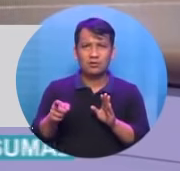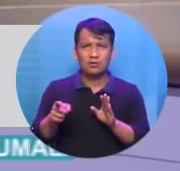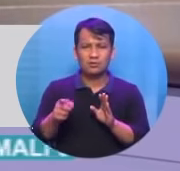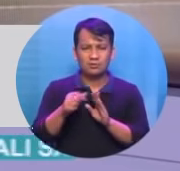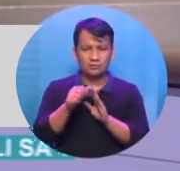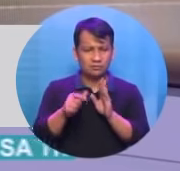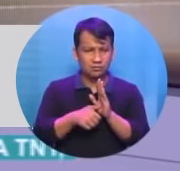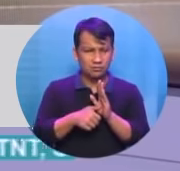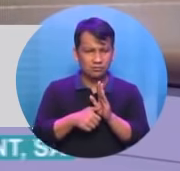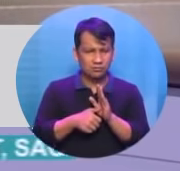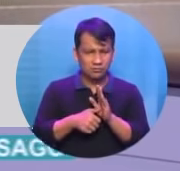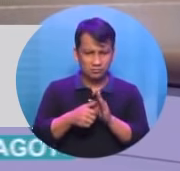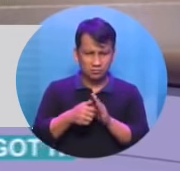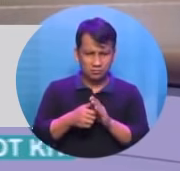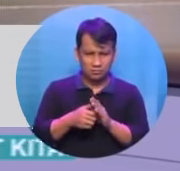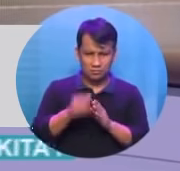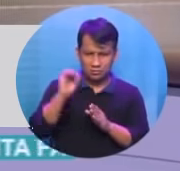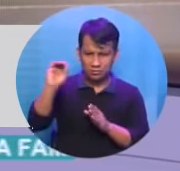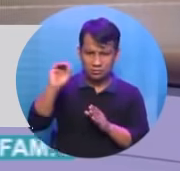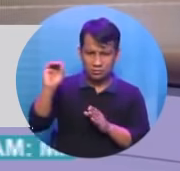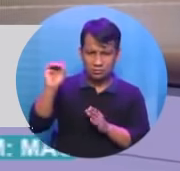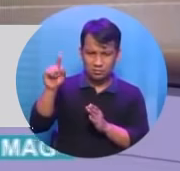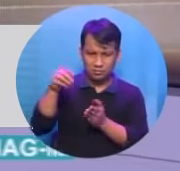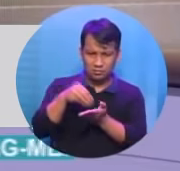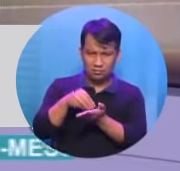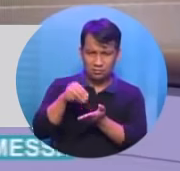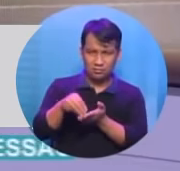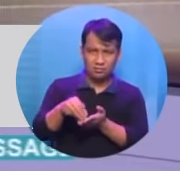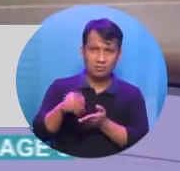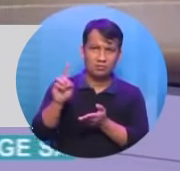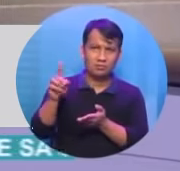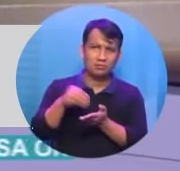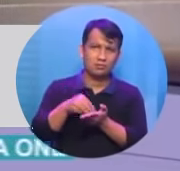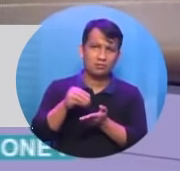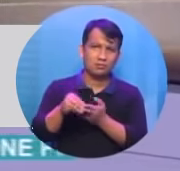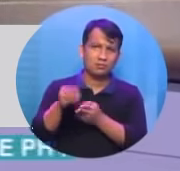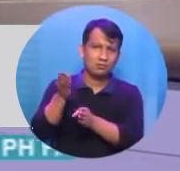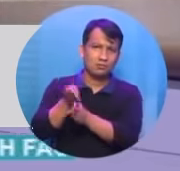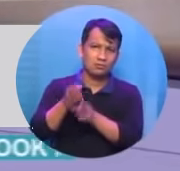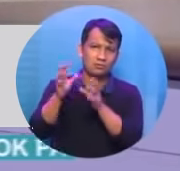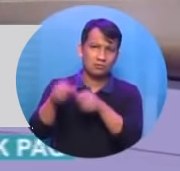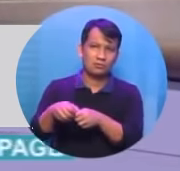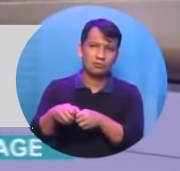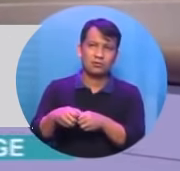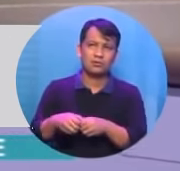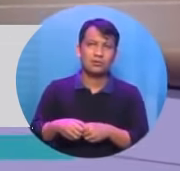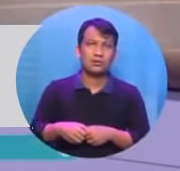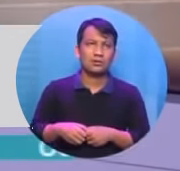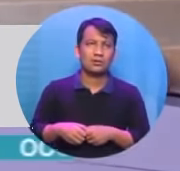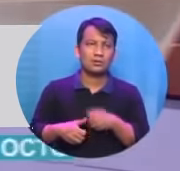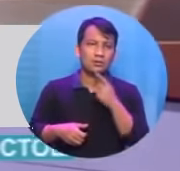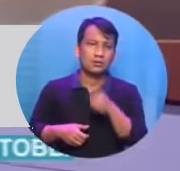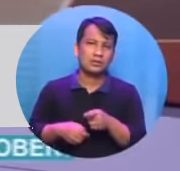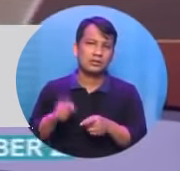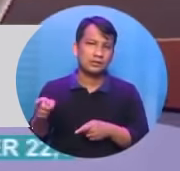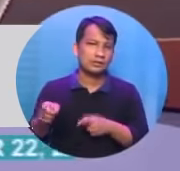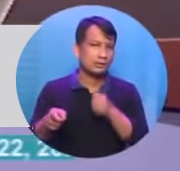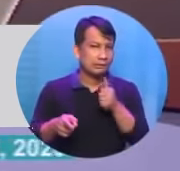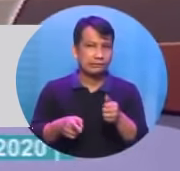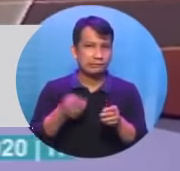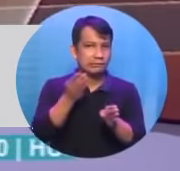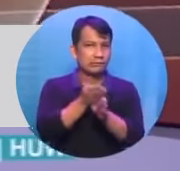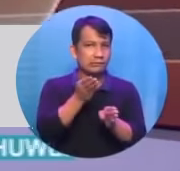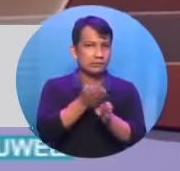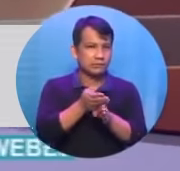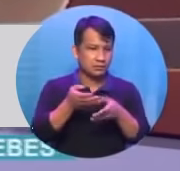Pero po, yung para po sa may-ari po yan, yung 1 million para po yan sa bus na na-impound. Na sir, hindi nga po in-impound yung bus, sir. Nilet